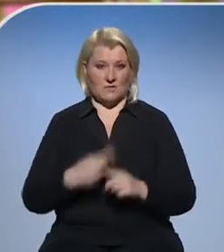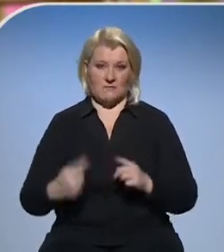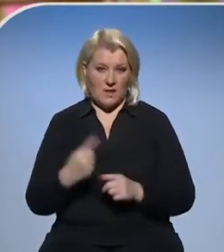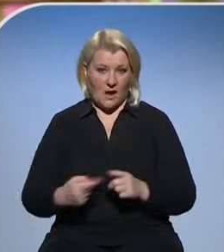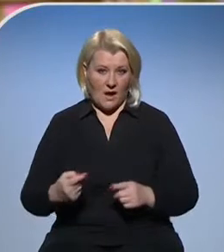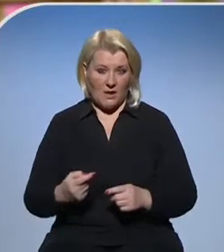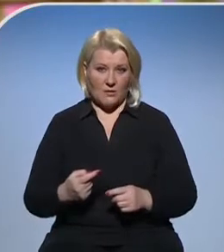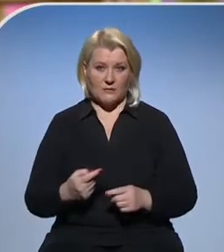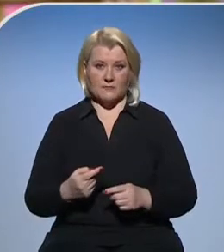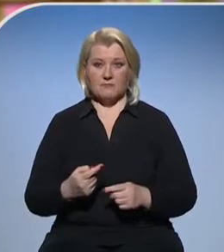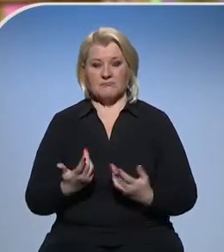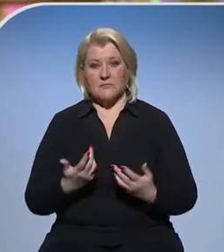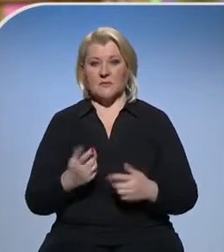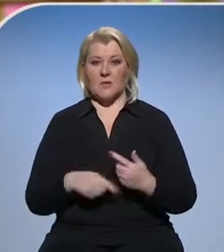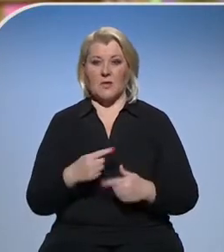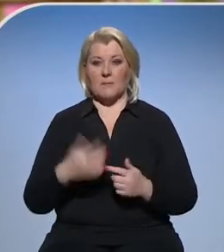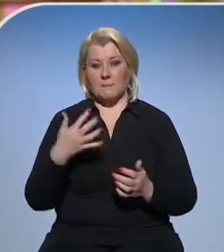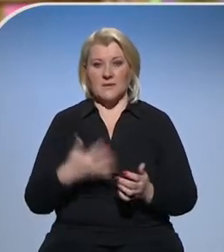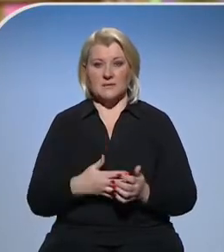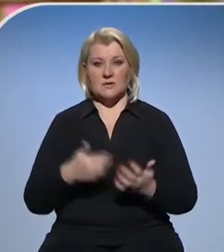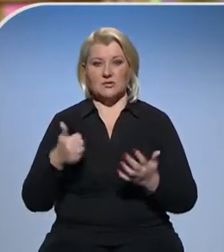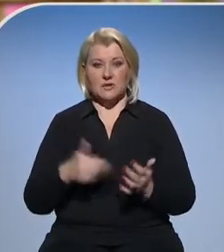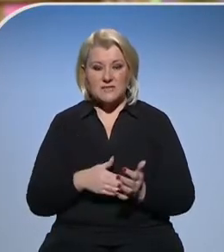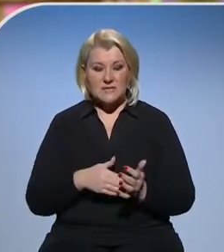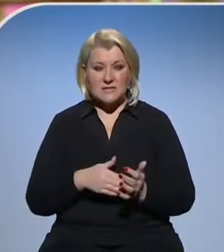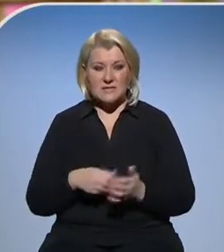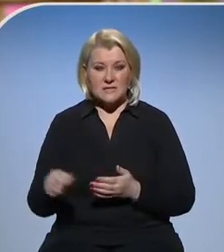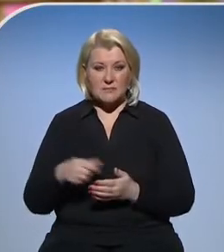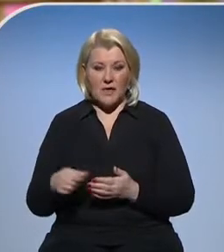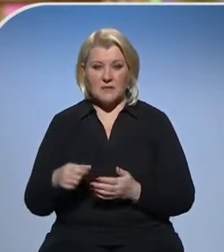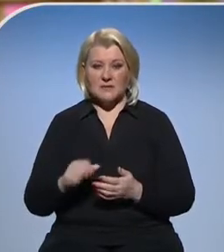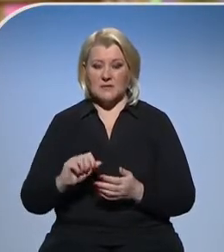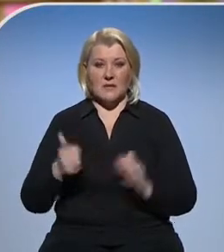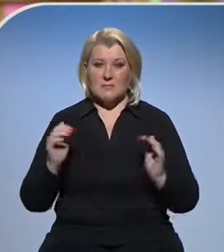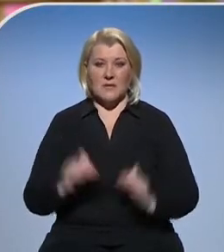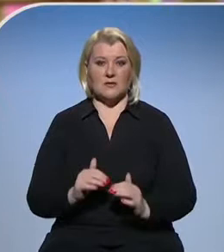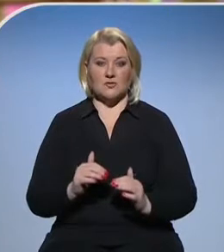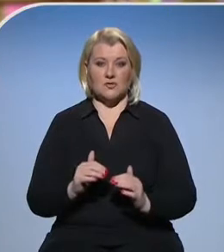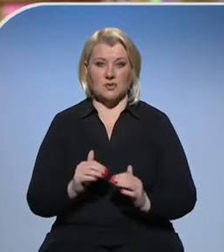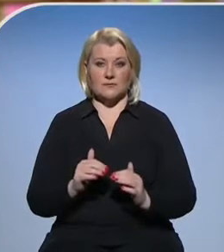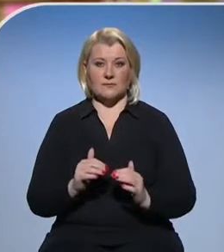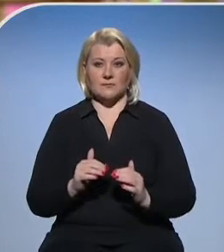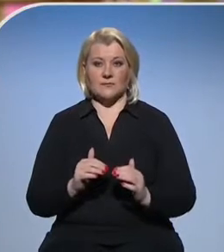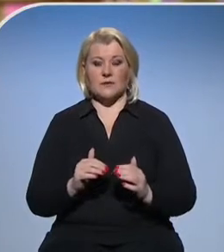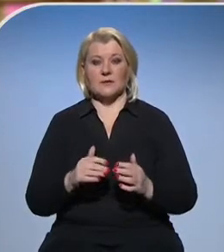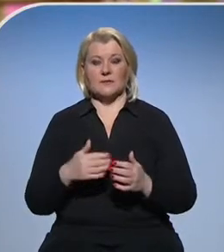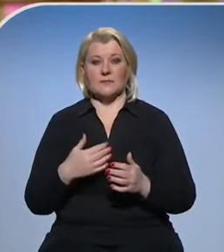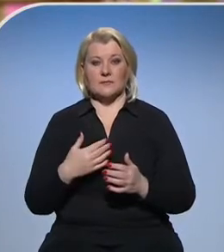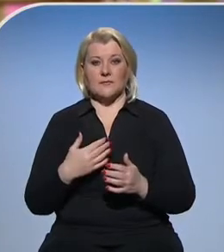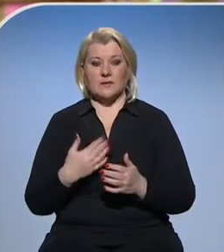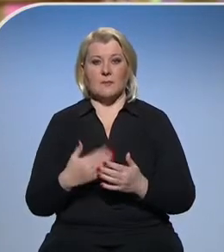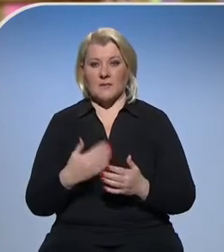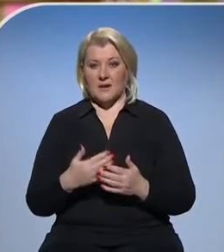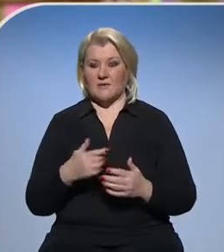vychází řádově nějakých třeba 5-6 tisíc korun, pokud to stáhnete na úplně to minimum, to mě úplně za slovo, ty čísla se